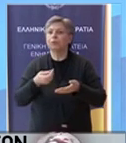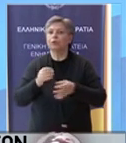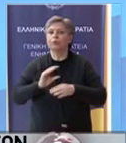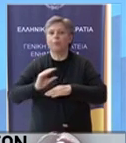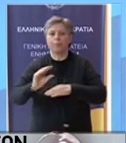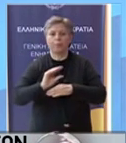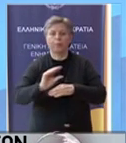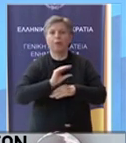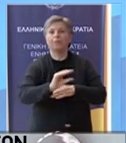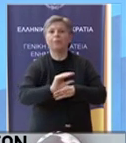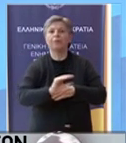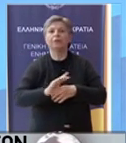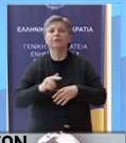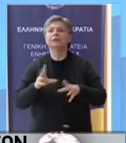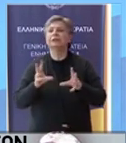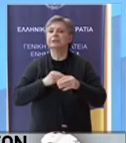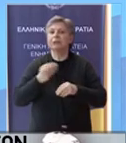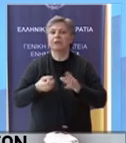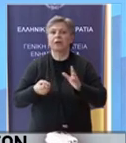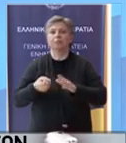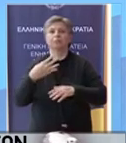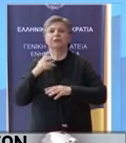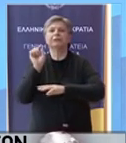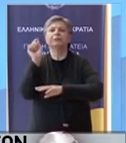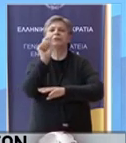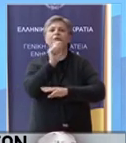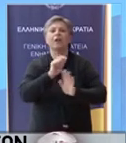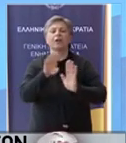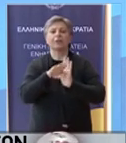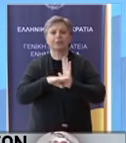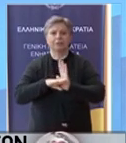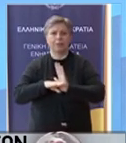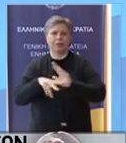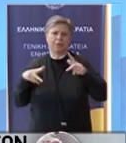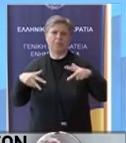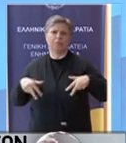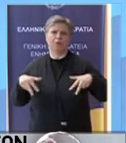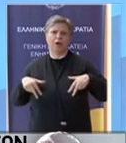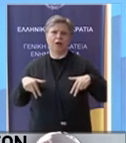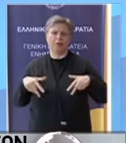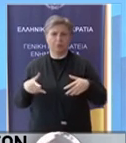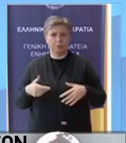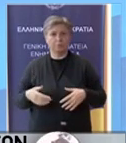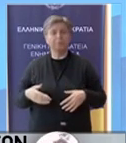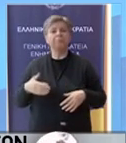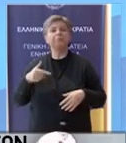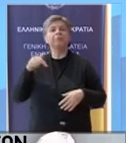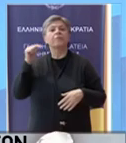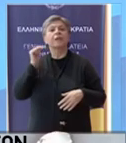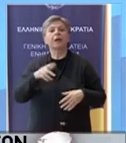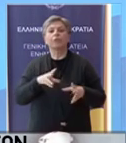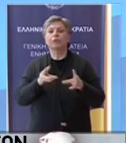οι δαπάνες που γίνονται για τον εξυγχρονισμό των ψηφιακών συστημάτων του δημόσιου τομέα. Να θυμίσω ότι σε ό,τι αφορά ακριβώς αυτό το